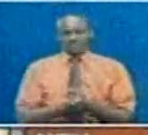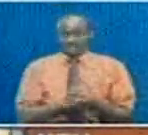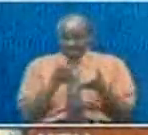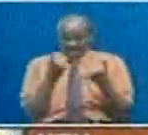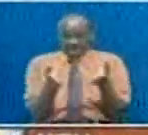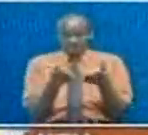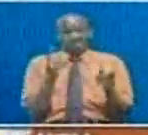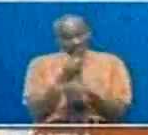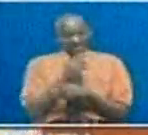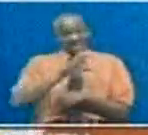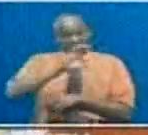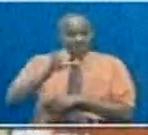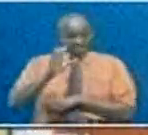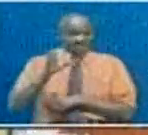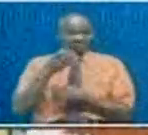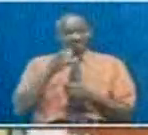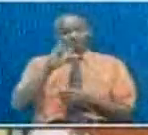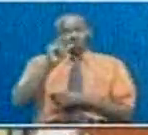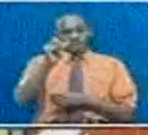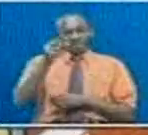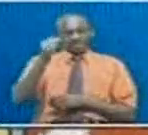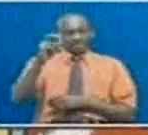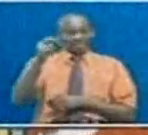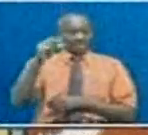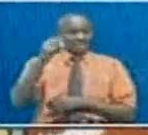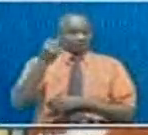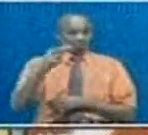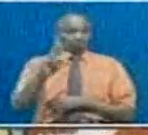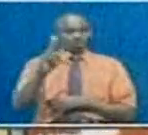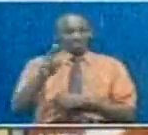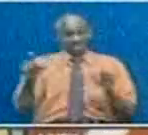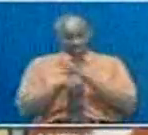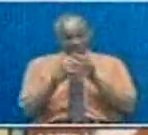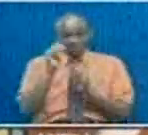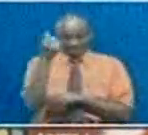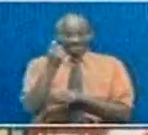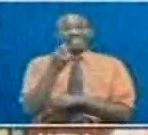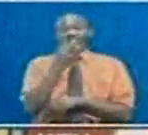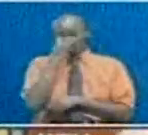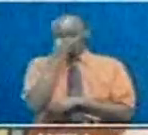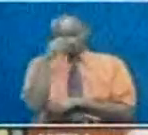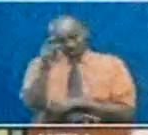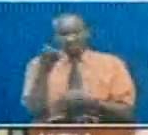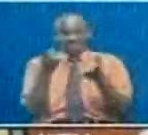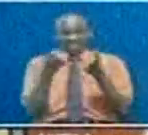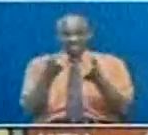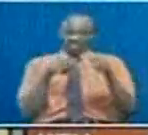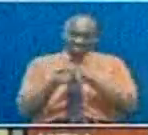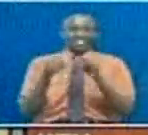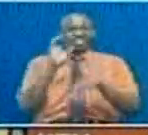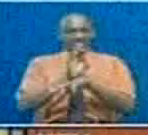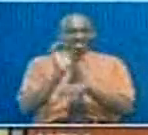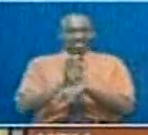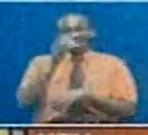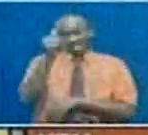Katika kaunti ya Wasingishu, naibu wa rais William Ruto alijiunga na familia yake kwenye ibada ya Krismasi katika kanisa